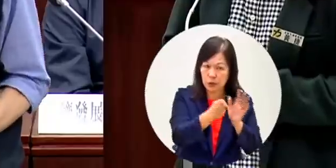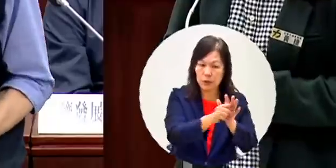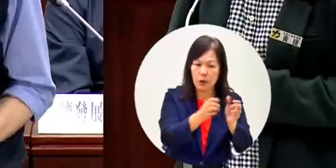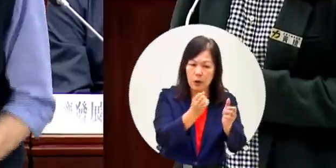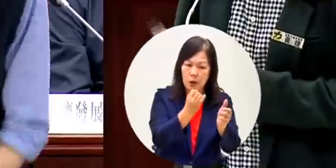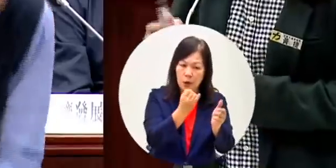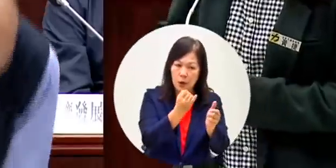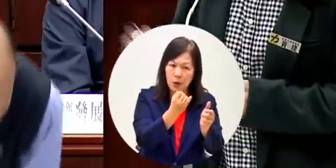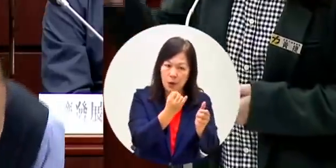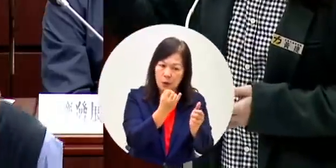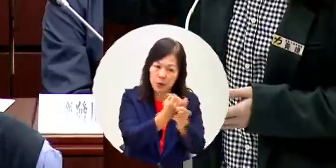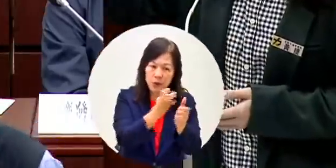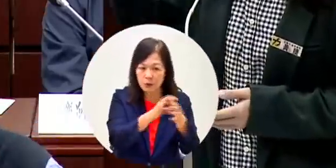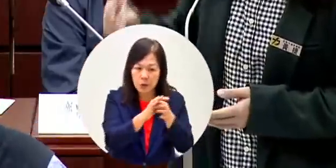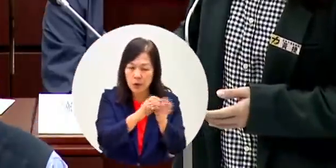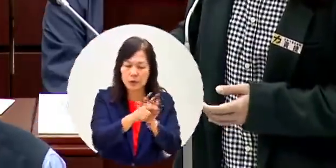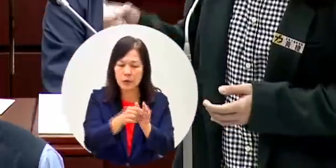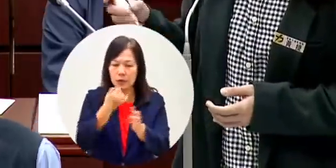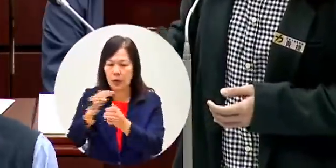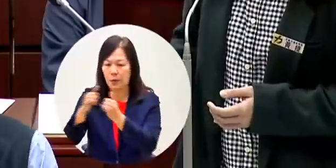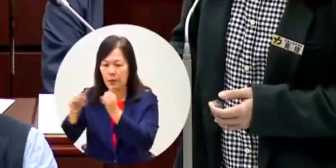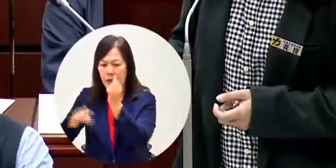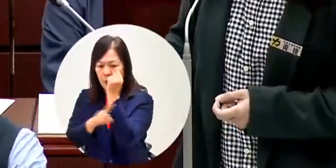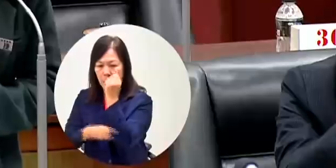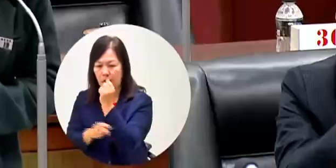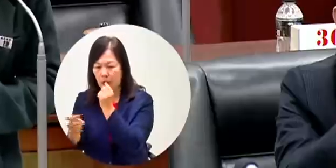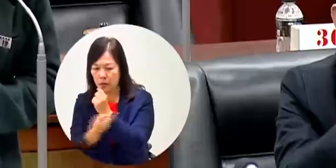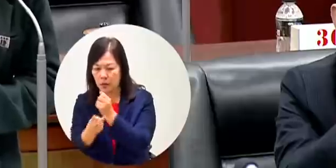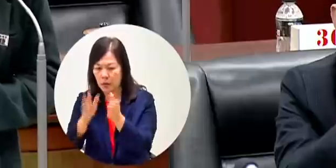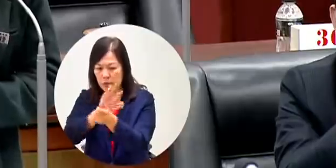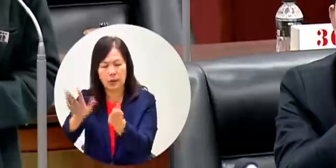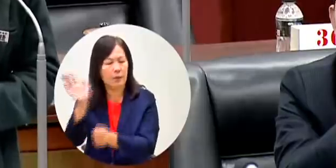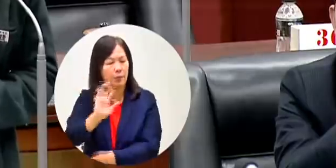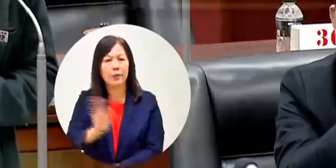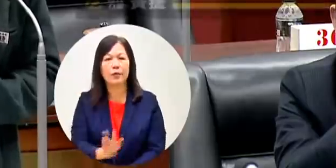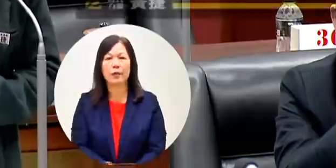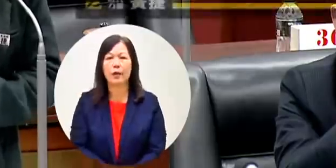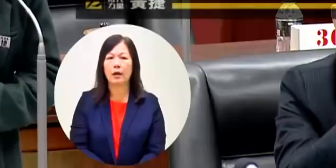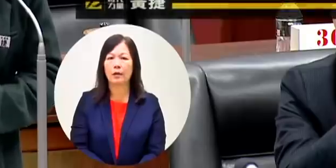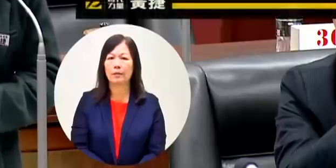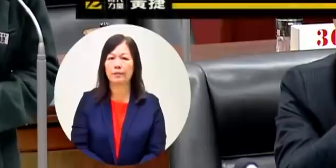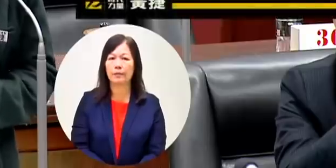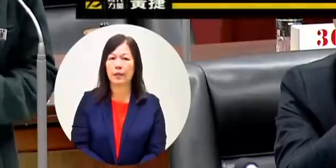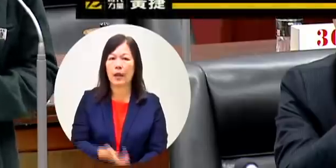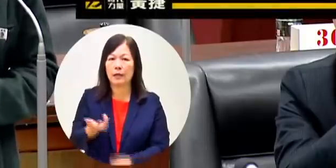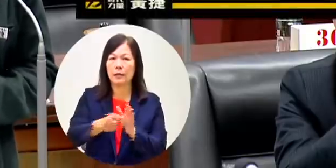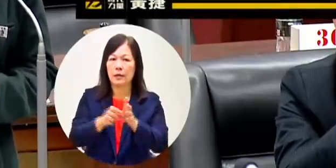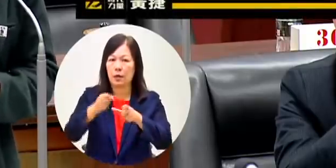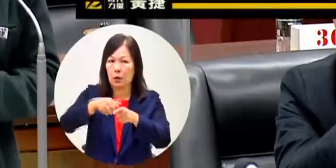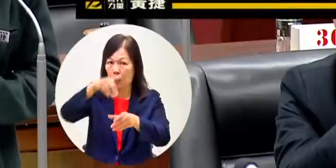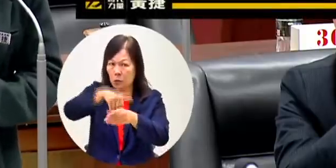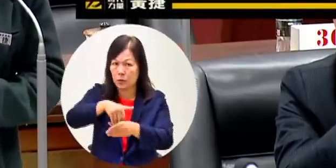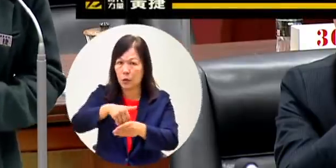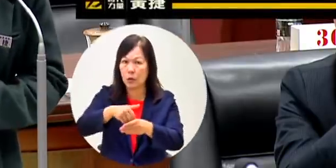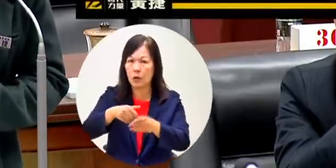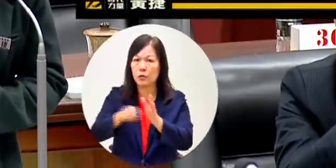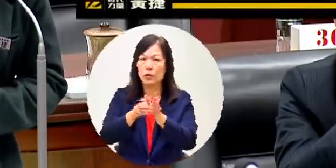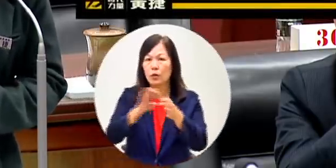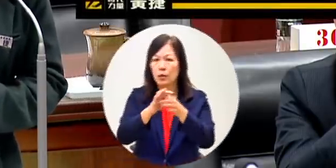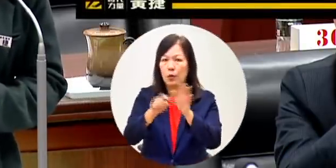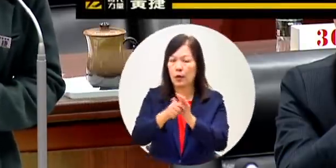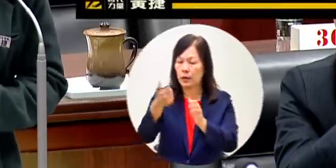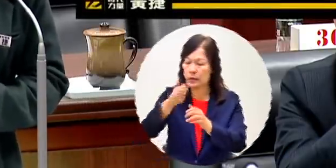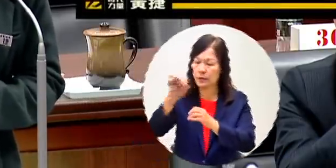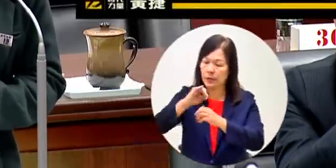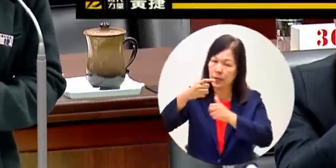申一遍，谢谢黄议员。 OK， 好，那我们进到说之前公投的第十一案的内容是关于性别教育，它其实不只是婚姻